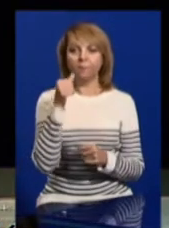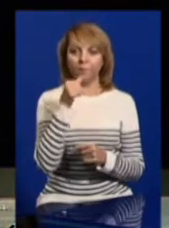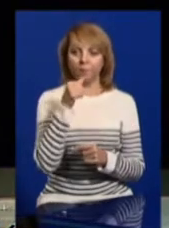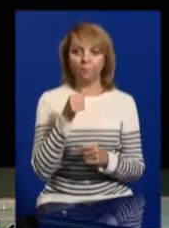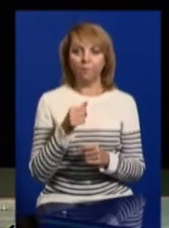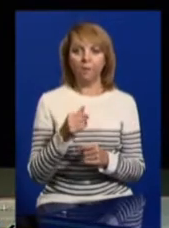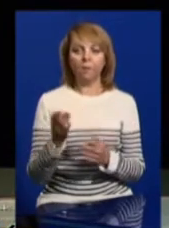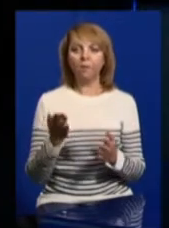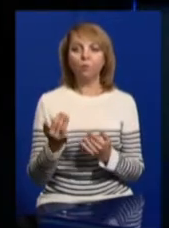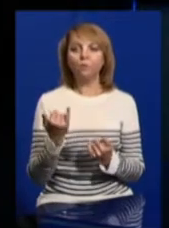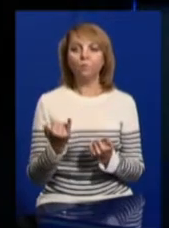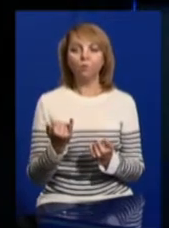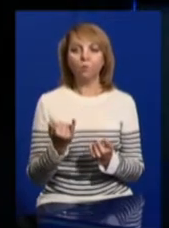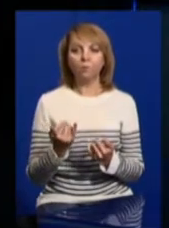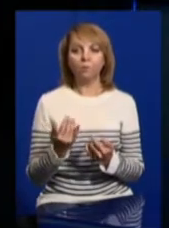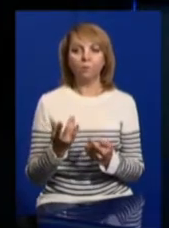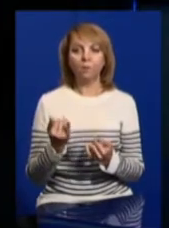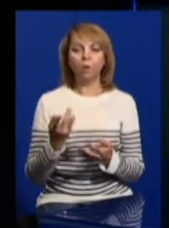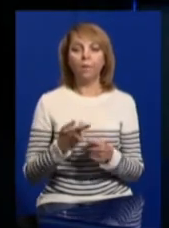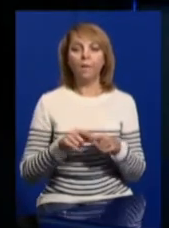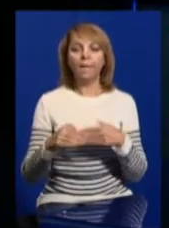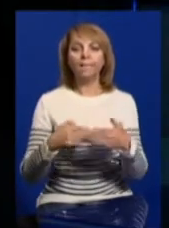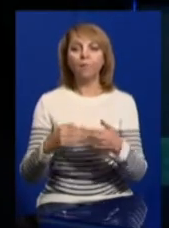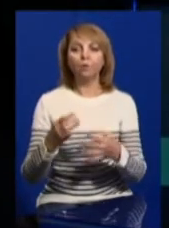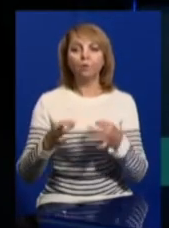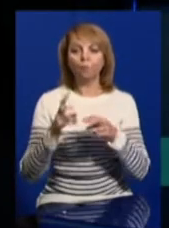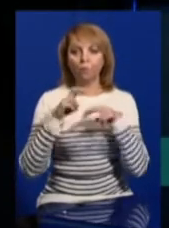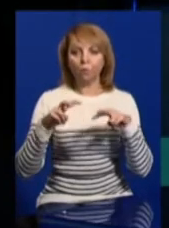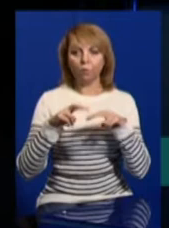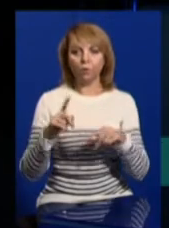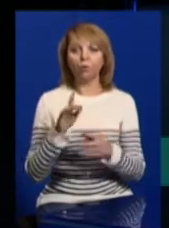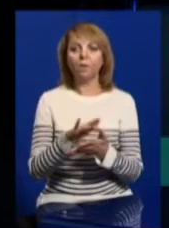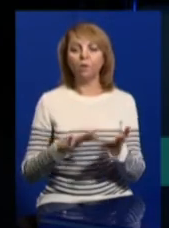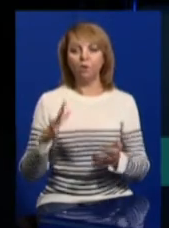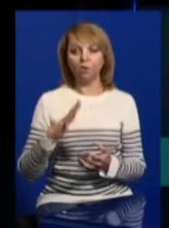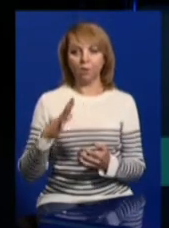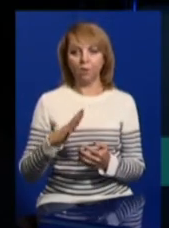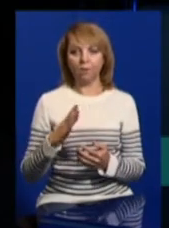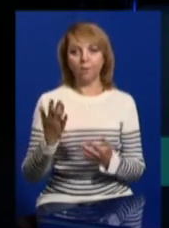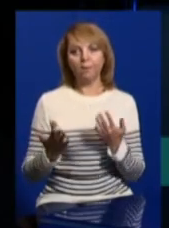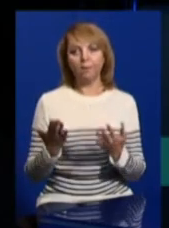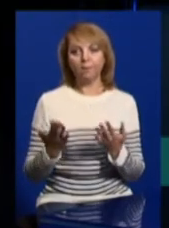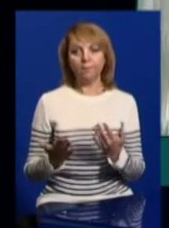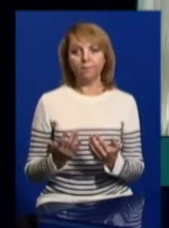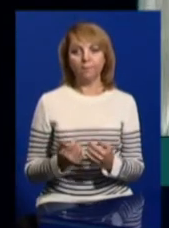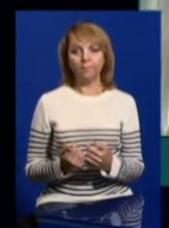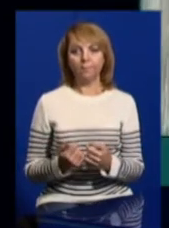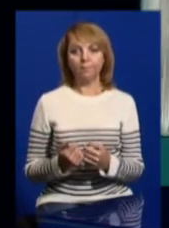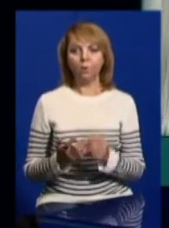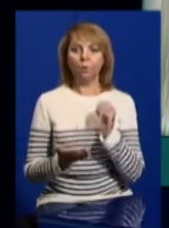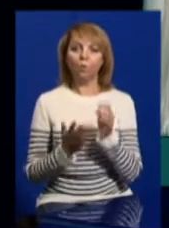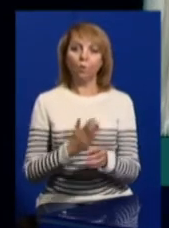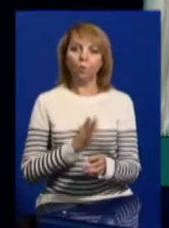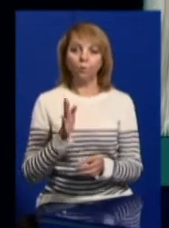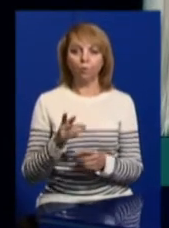Який нині, на якій стадії, на якому етапі судовий розгляд, чого далі чекати, чи довго ще